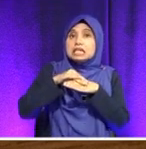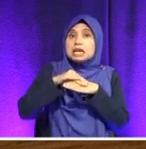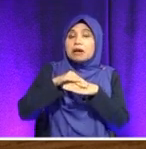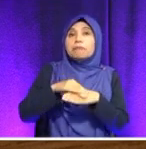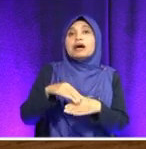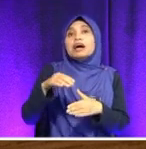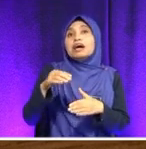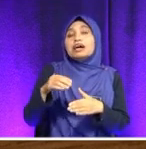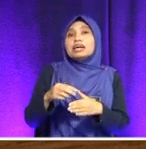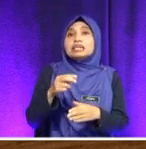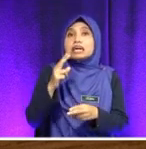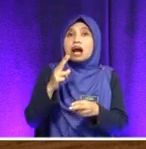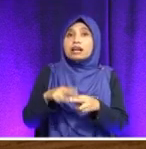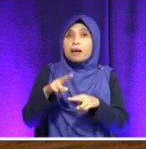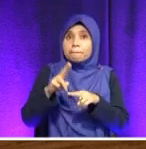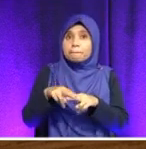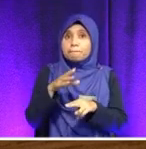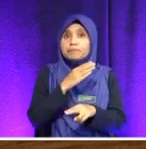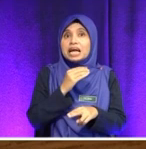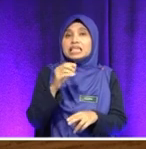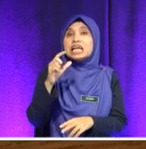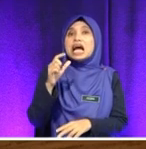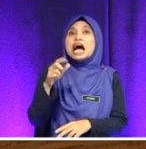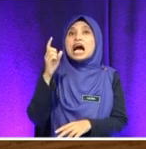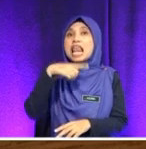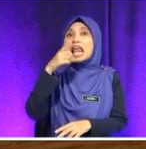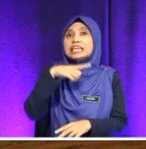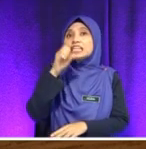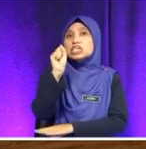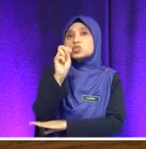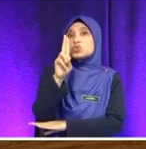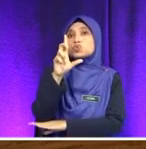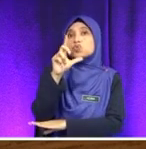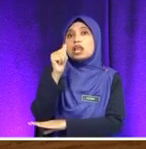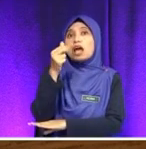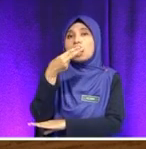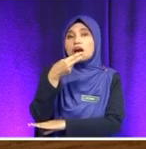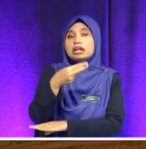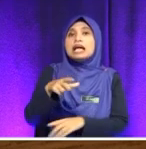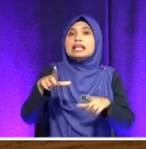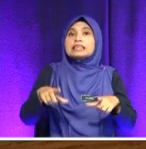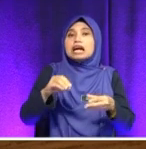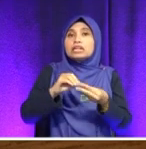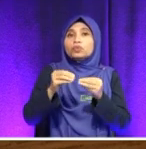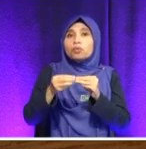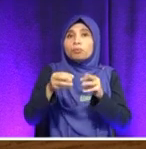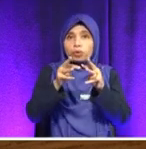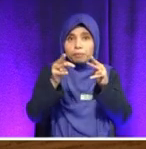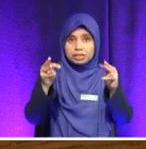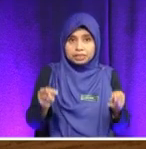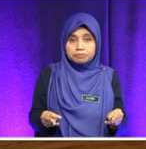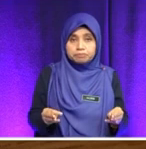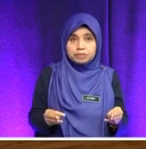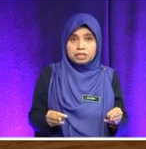dan juga lada sulah, menyediakan kad menu dan juga nombor meja. Okey, ini adalah contoh susun